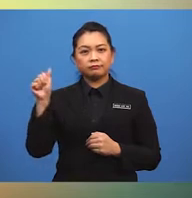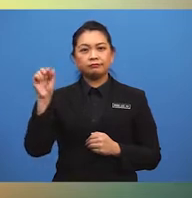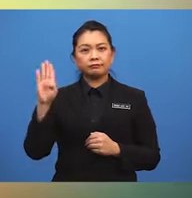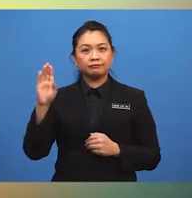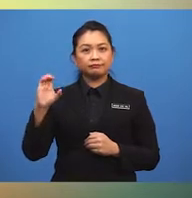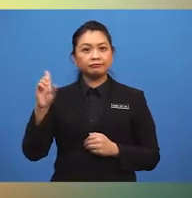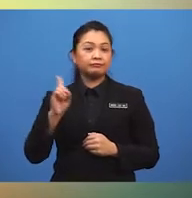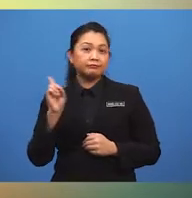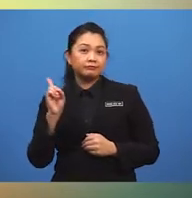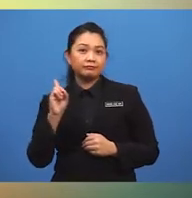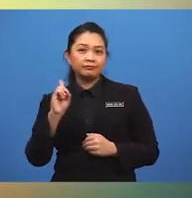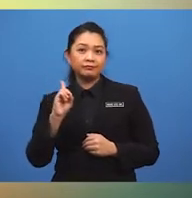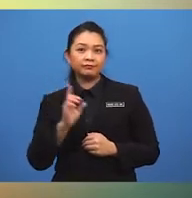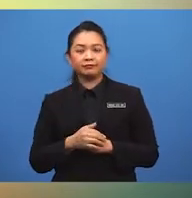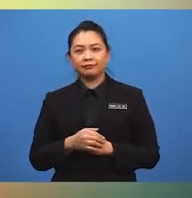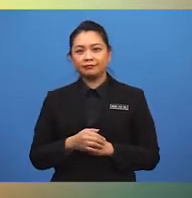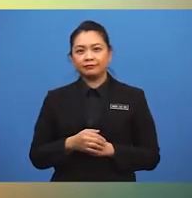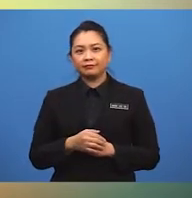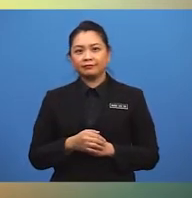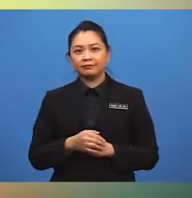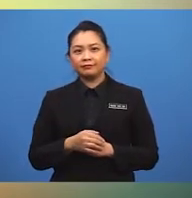Apakah jawapannya murid-murid?